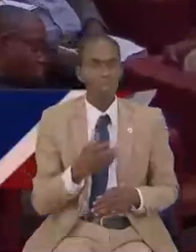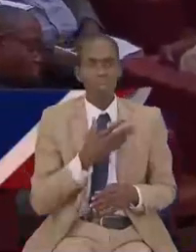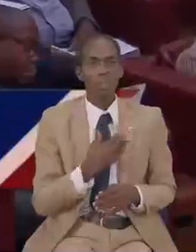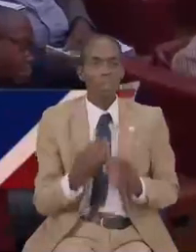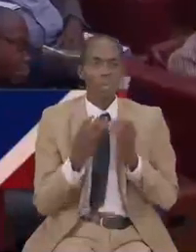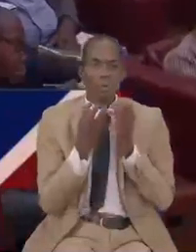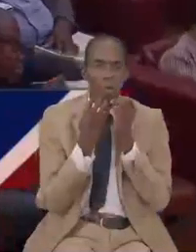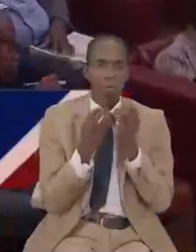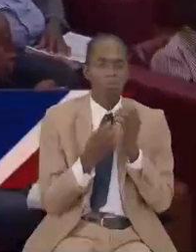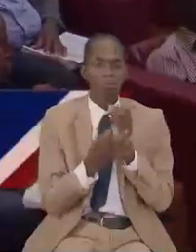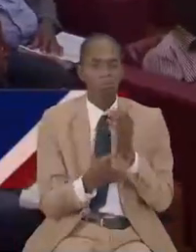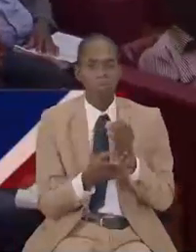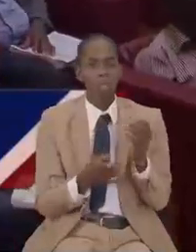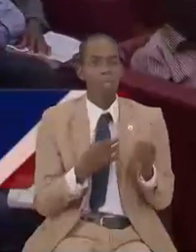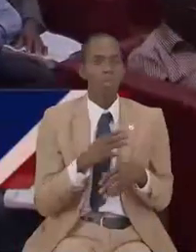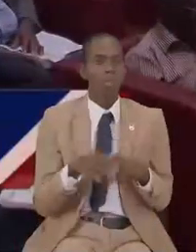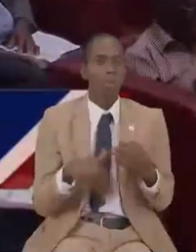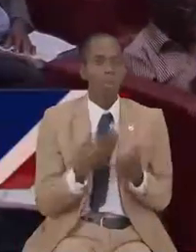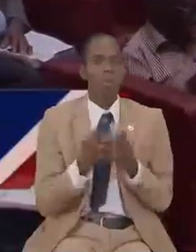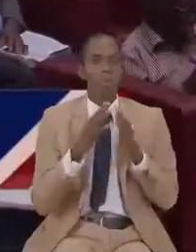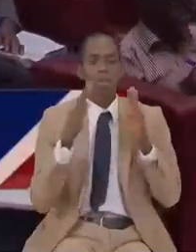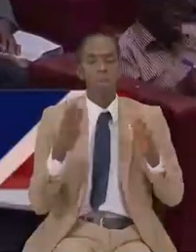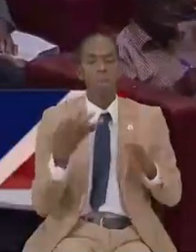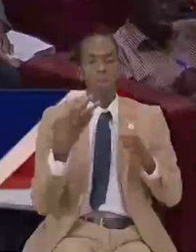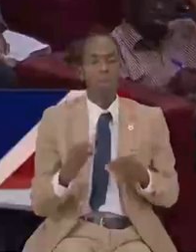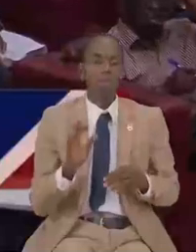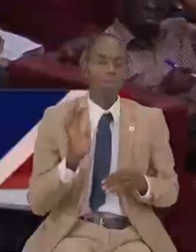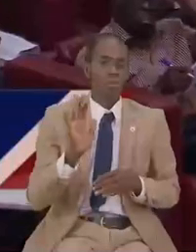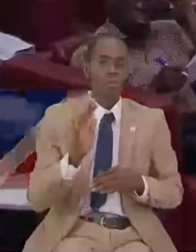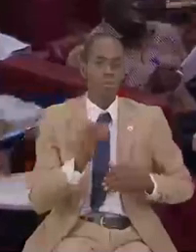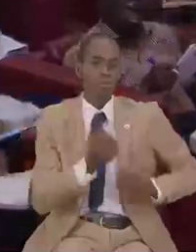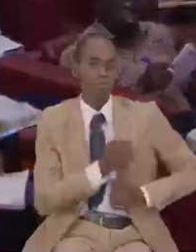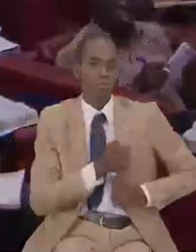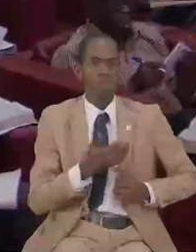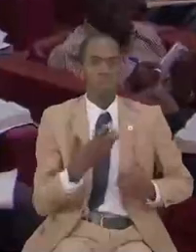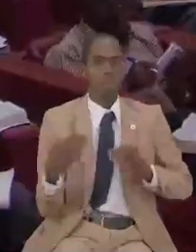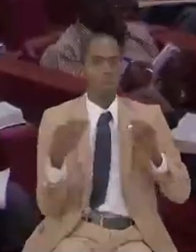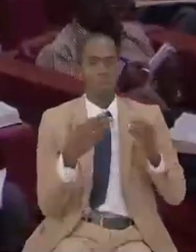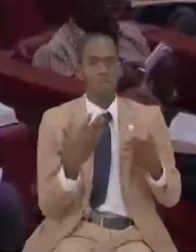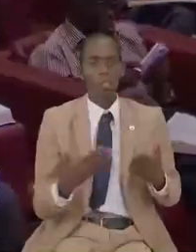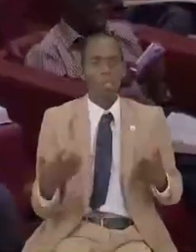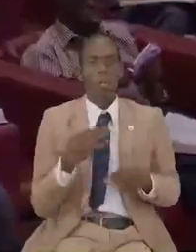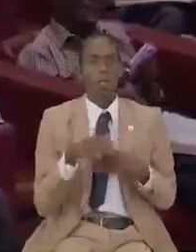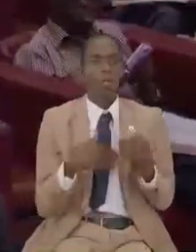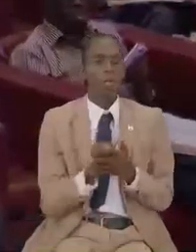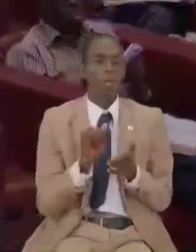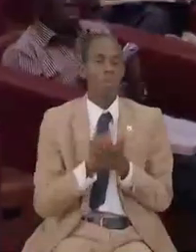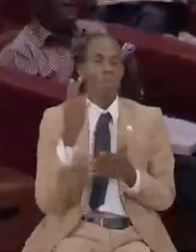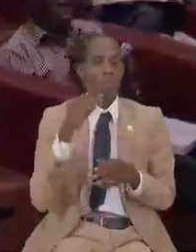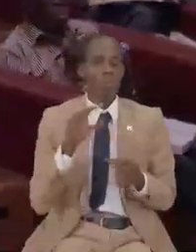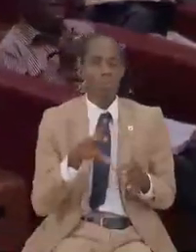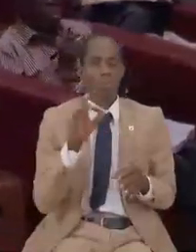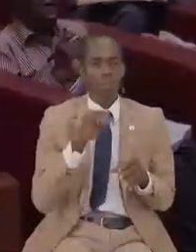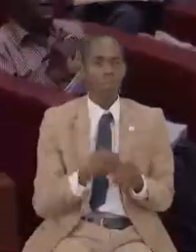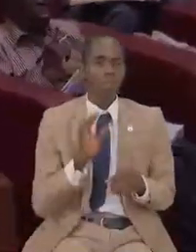tout son arsenal et tout ce qui se trouvait dans ses trésors.